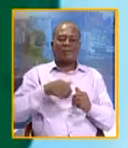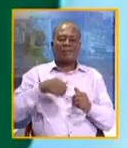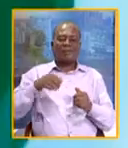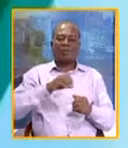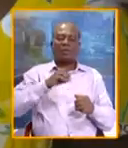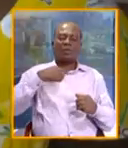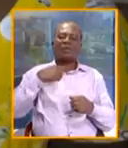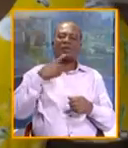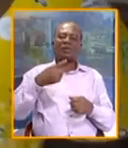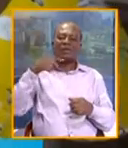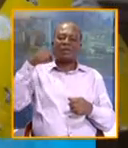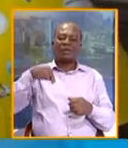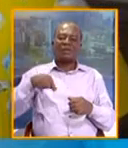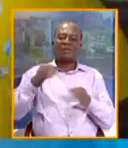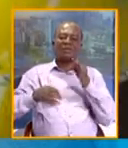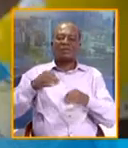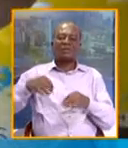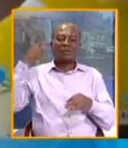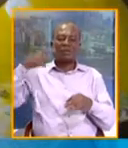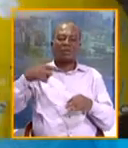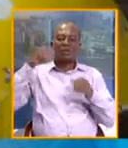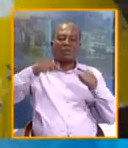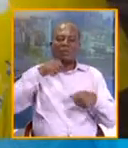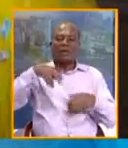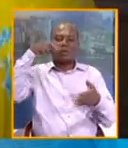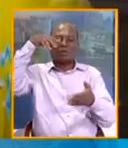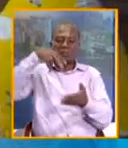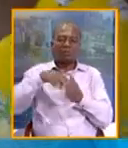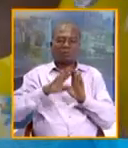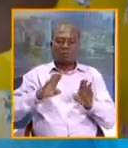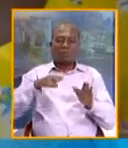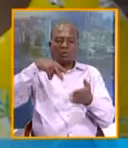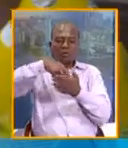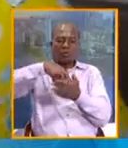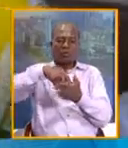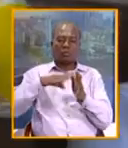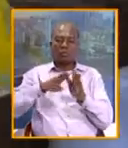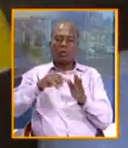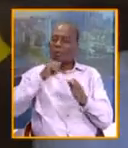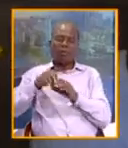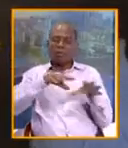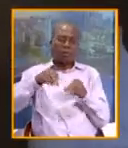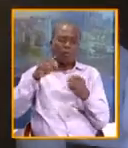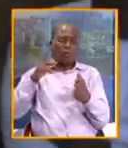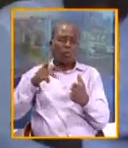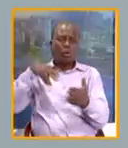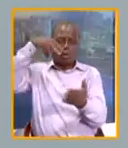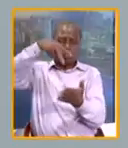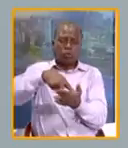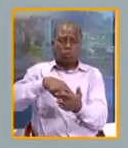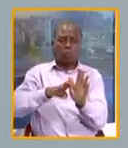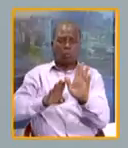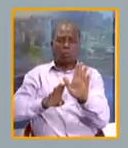nous a dit si on entendait chanter l'hymne national on devait pas bouger lundi vers même quand tu m'achètes il est arrêté pour écouter l'hymne national